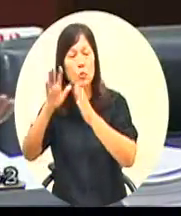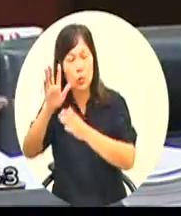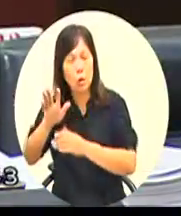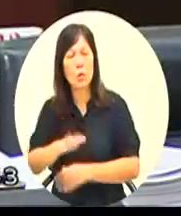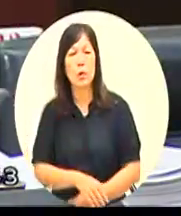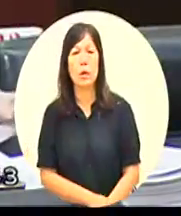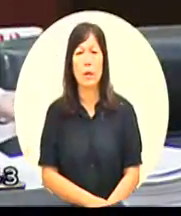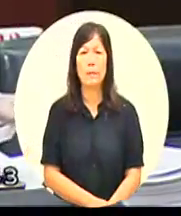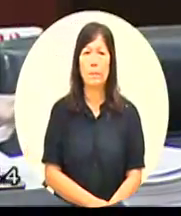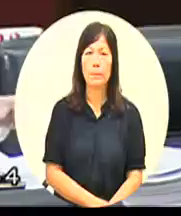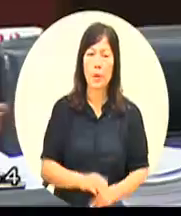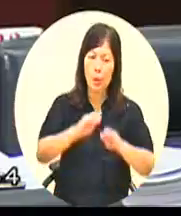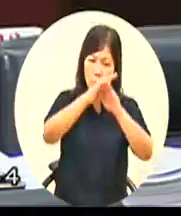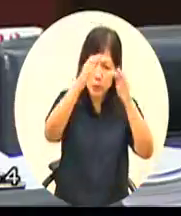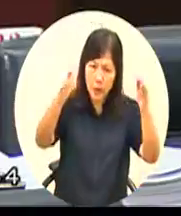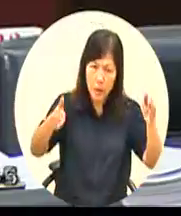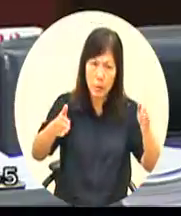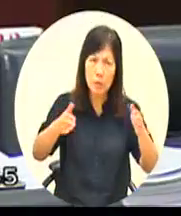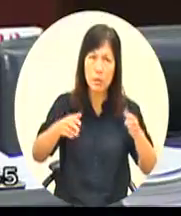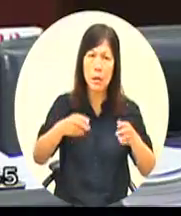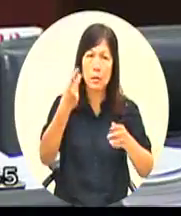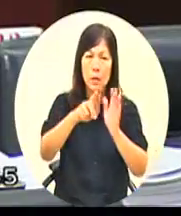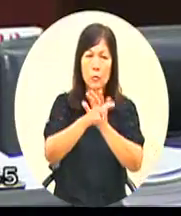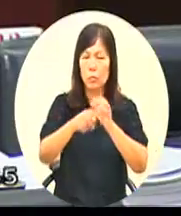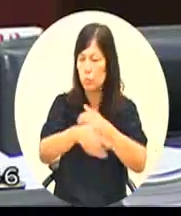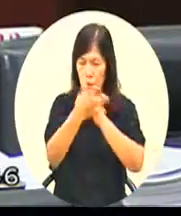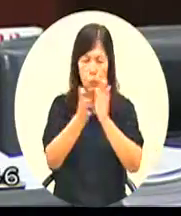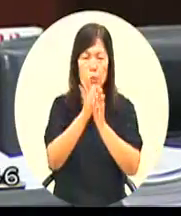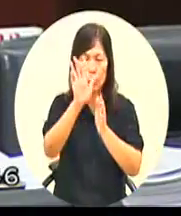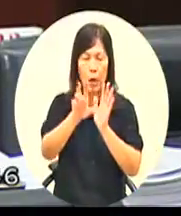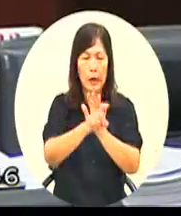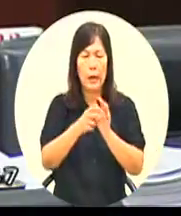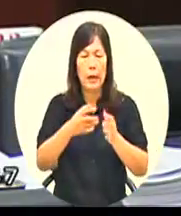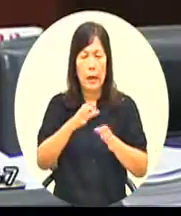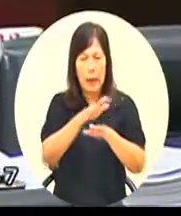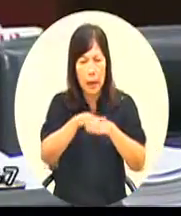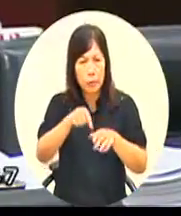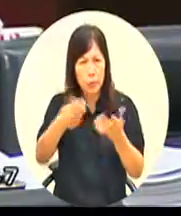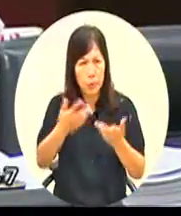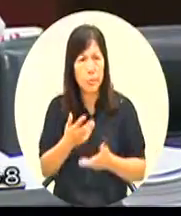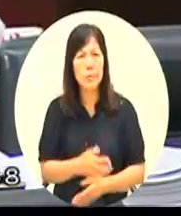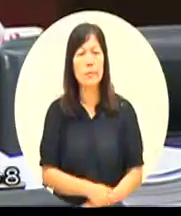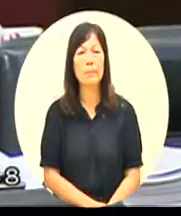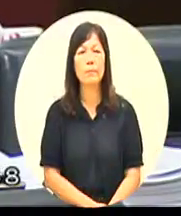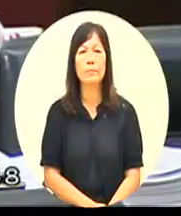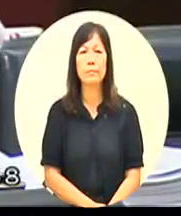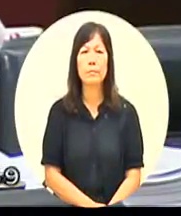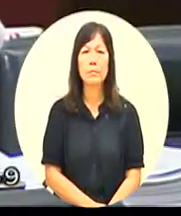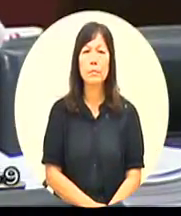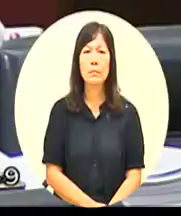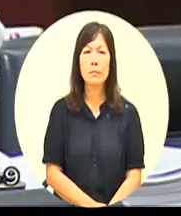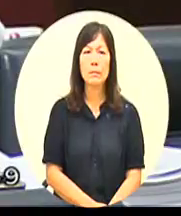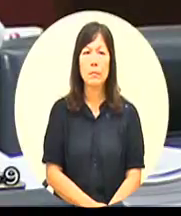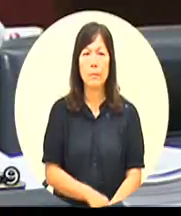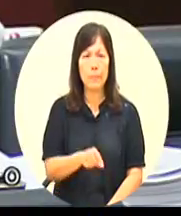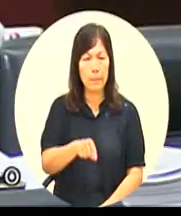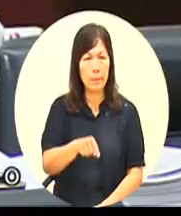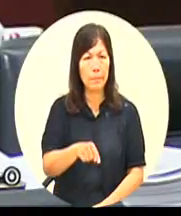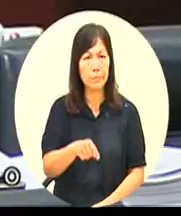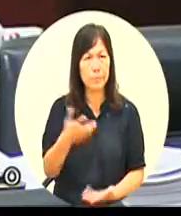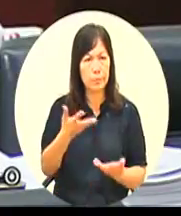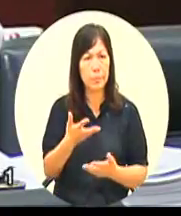校都已经、 就是、 对，还有都会列在里头。 安全，我想要请教局长一个问题哦，你们这次